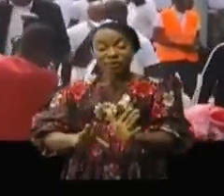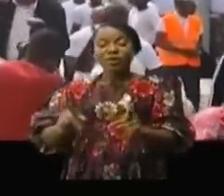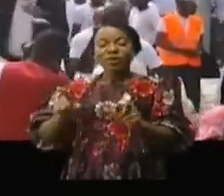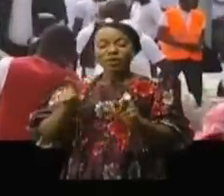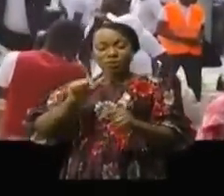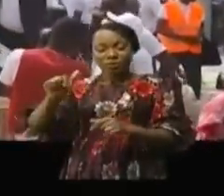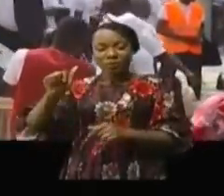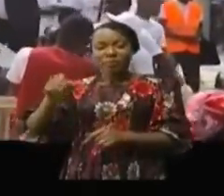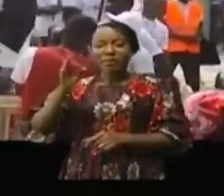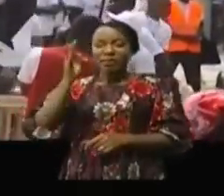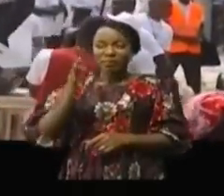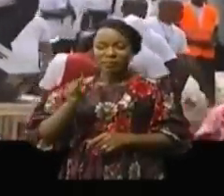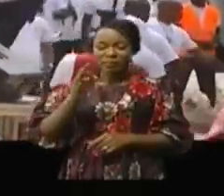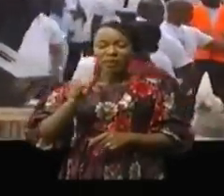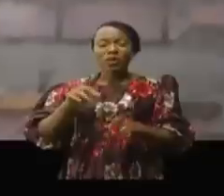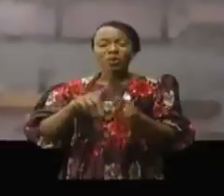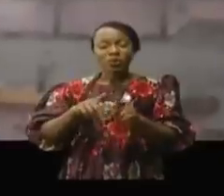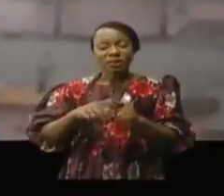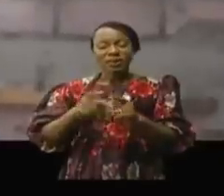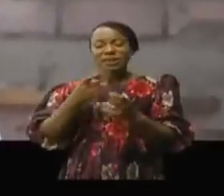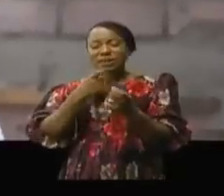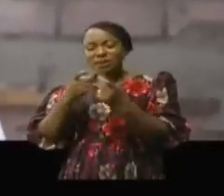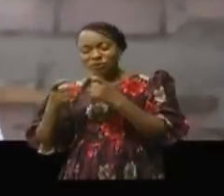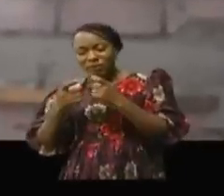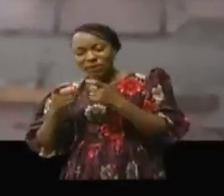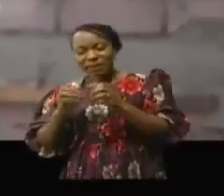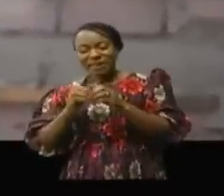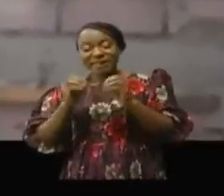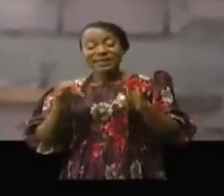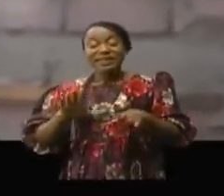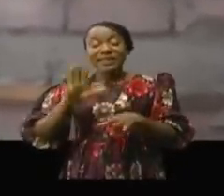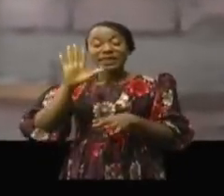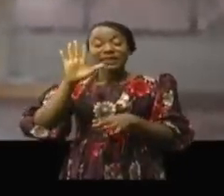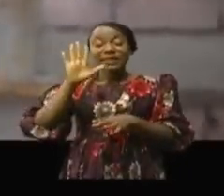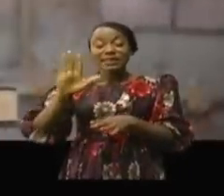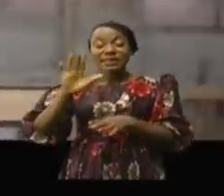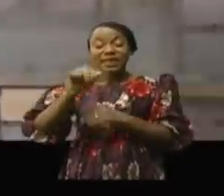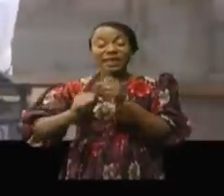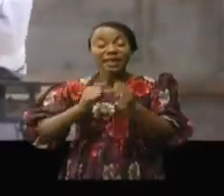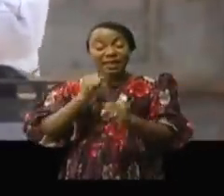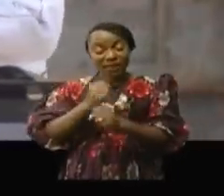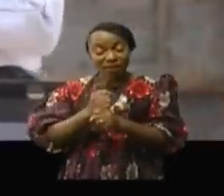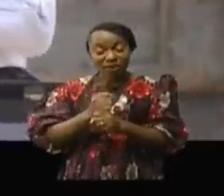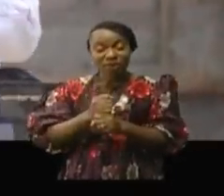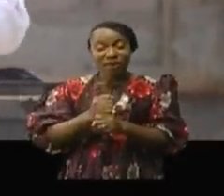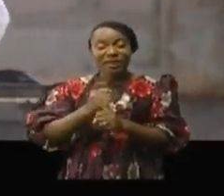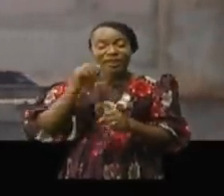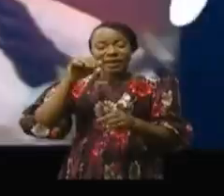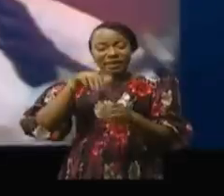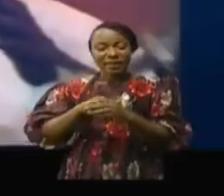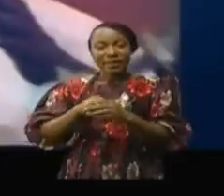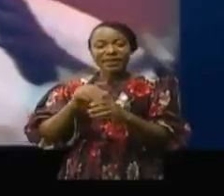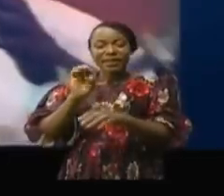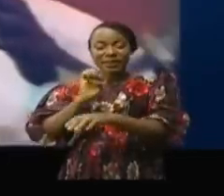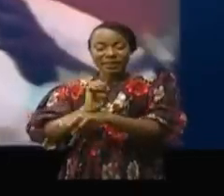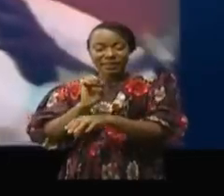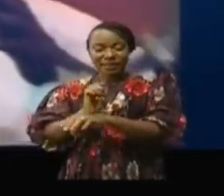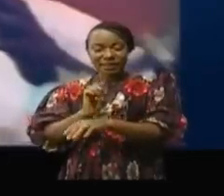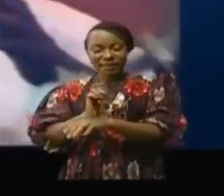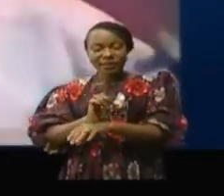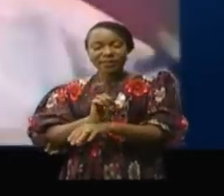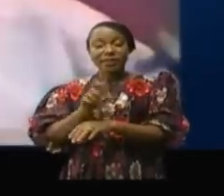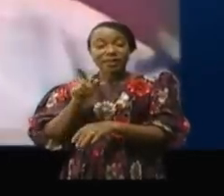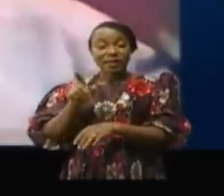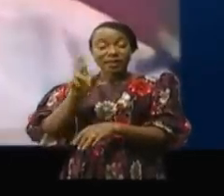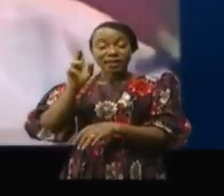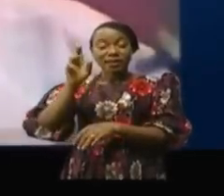a aussi retracé le parcours historique des 55 ans de Fipakou Nzambe Malamou, fondé par l'apôtre Haïdi Nabal Alexandre, considéré